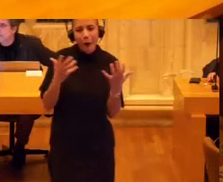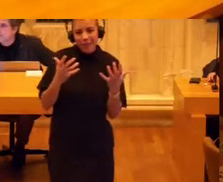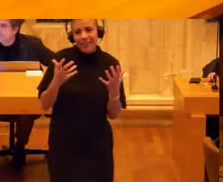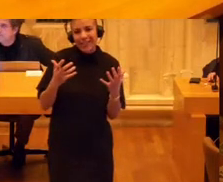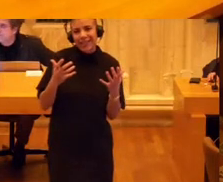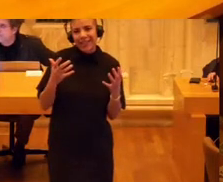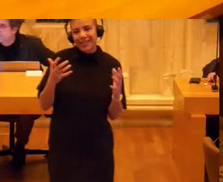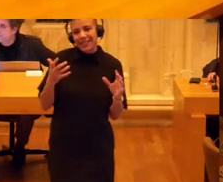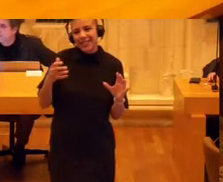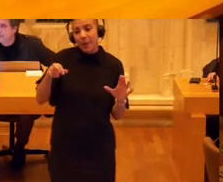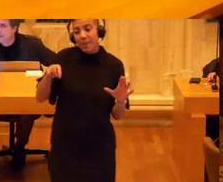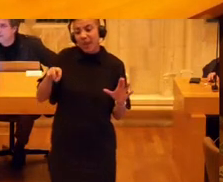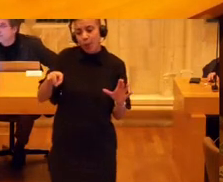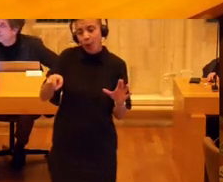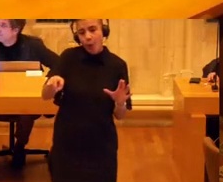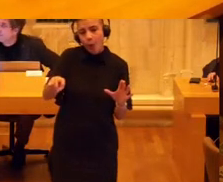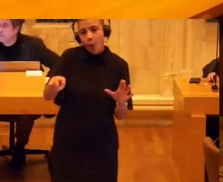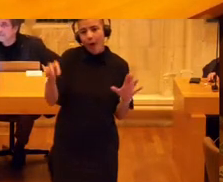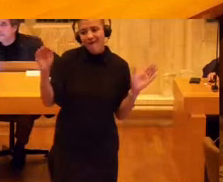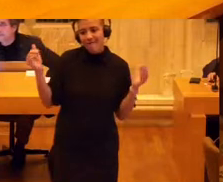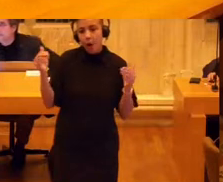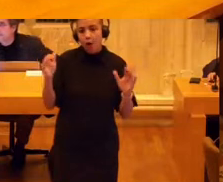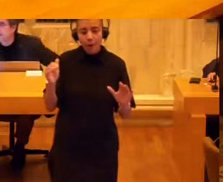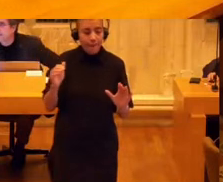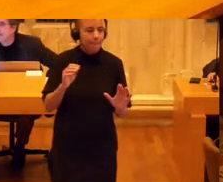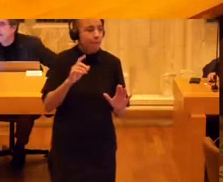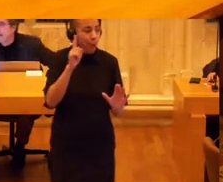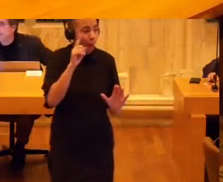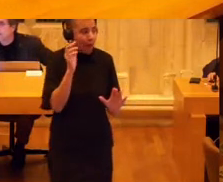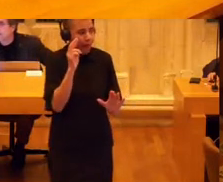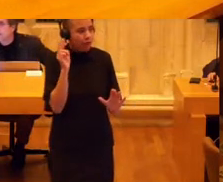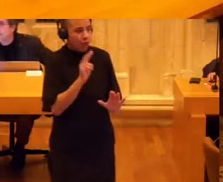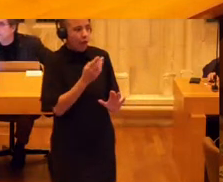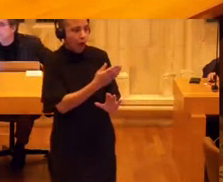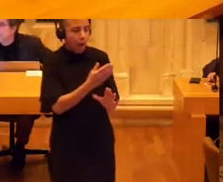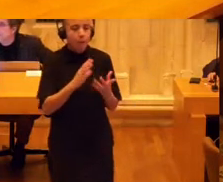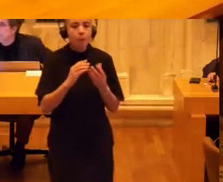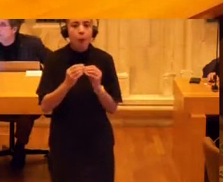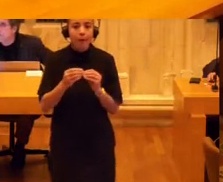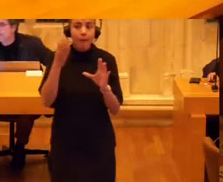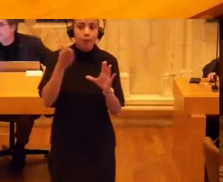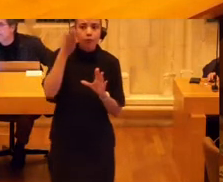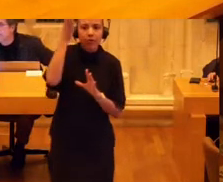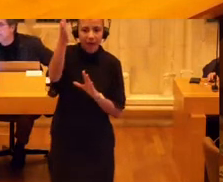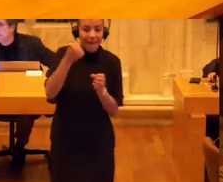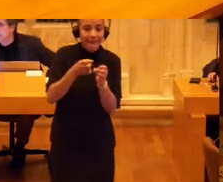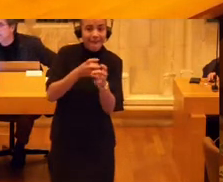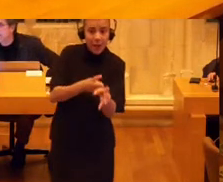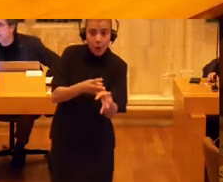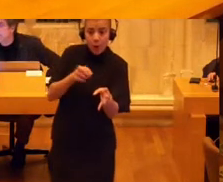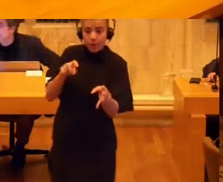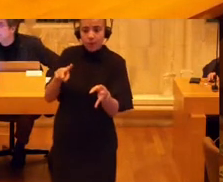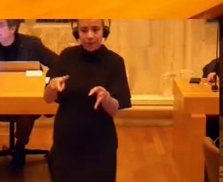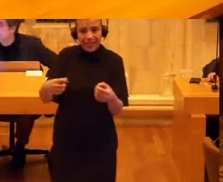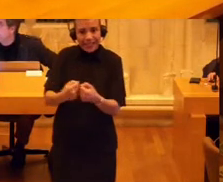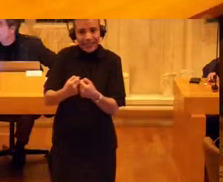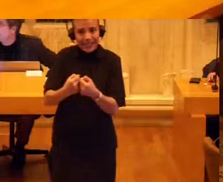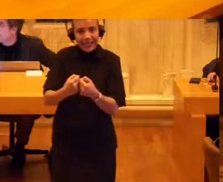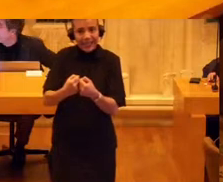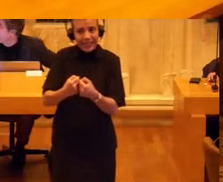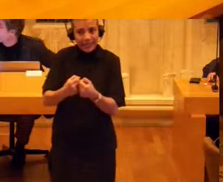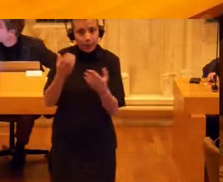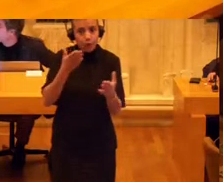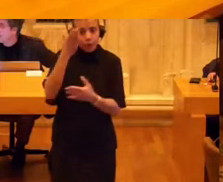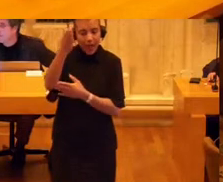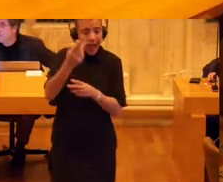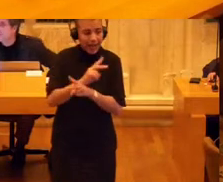de créer les conflits d'usage de demain entre les piétons et les cyclistes. Alors qu'il suffirait tout bêtement d'inverser la végétalisation, qui est un